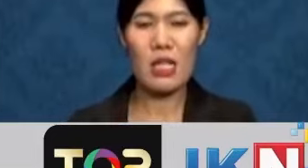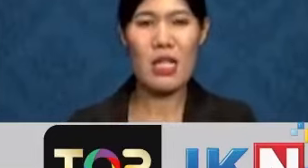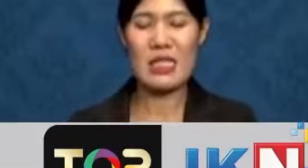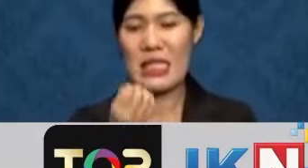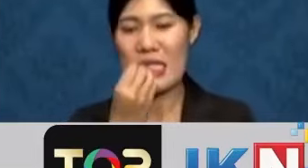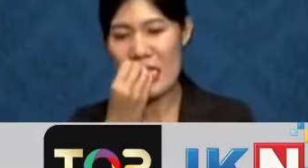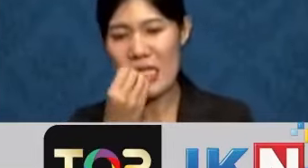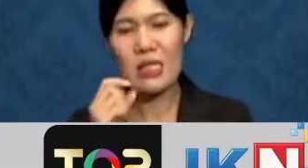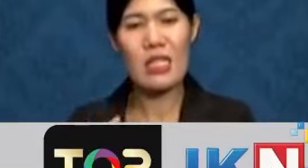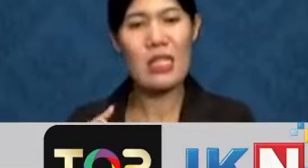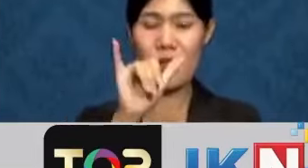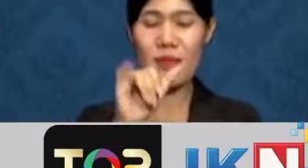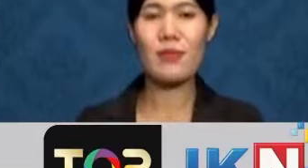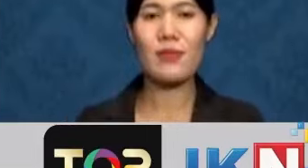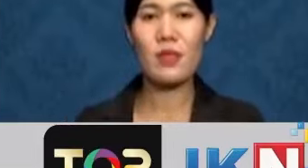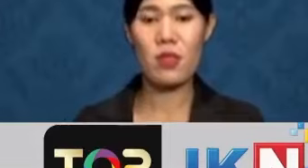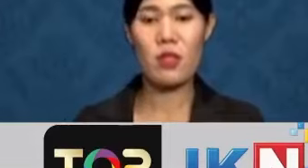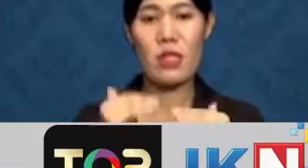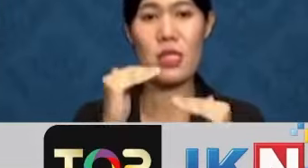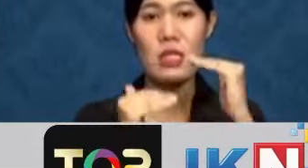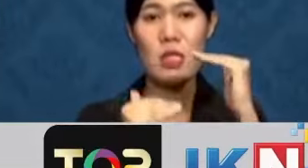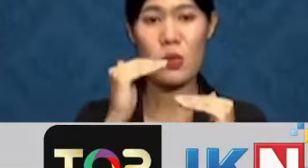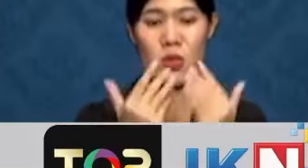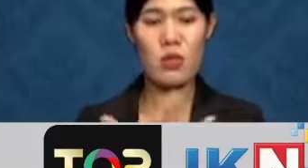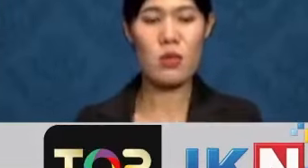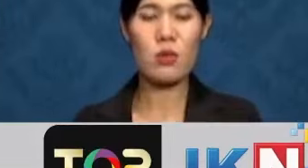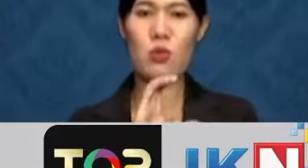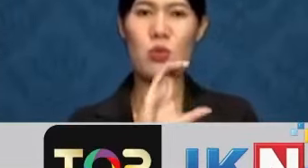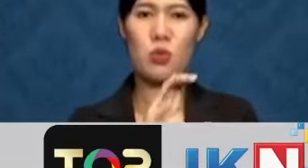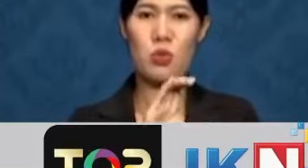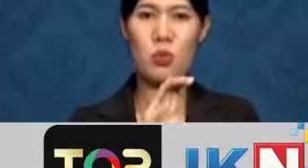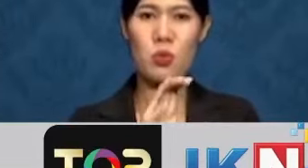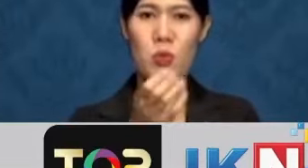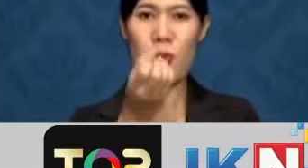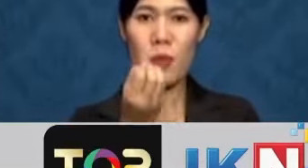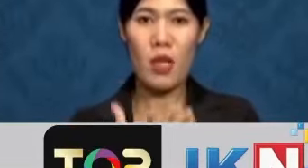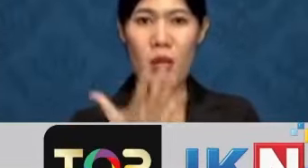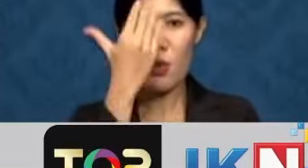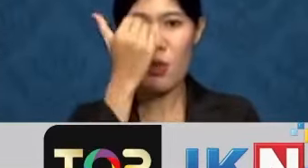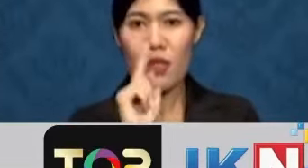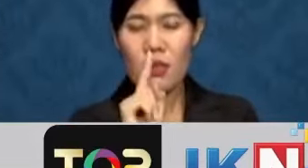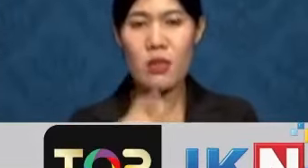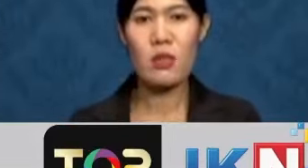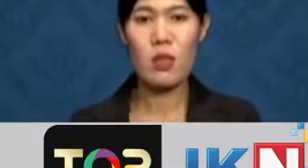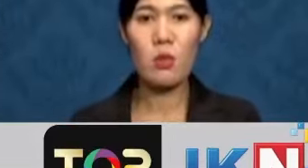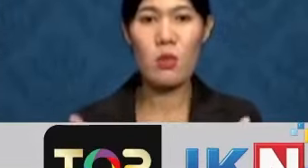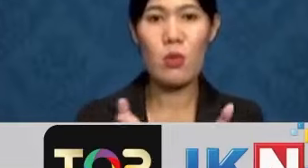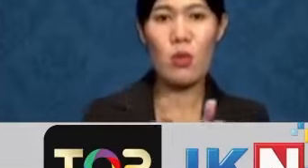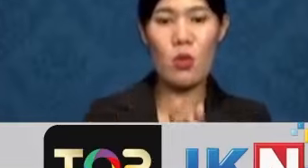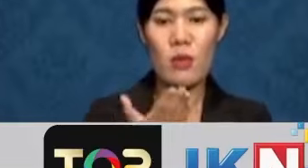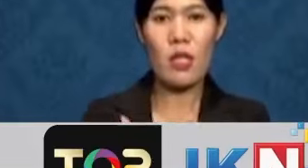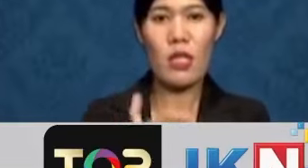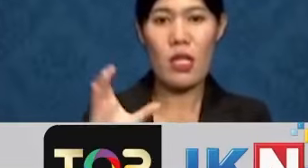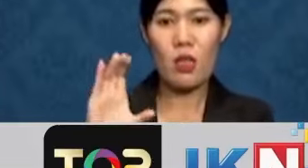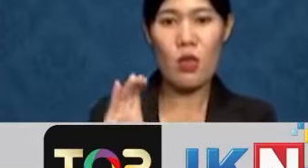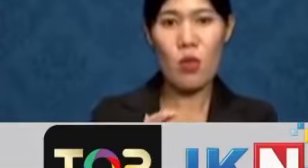คหรือว่าเป็นรายจ่ายประจำนะคะสัดส่วนรายจ่ายลงทุนนั้นสูงขนาดนี้ก็เพราะ ราะว่าไปรวมงบดิจิทัลว